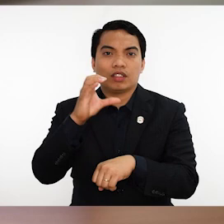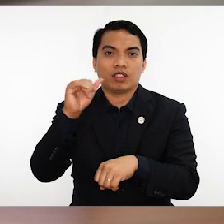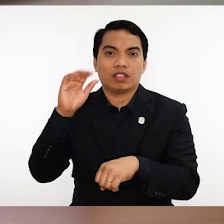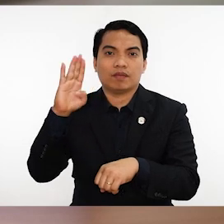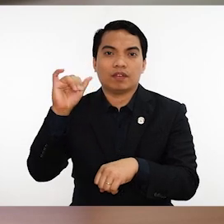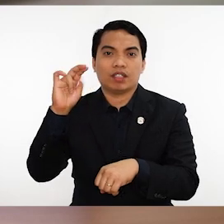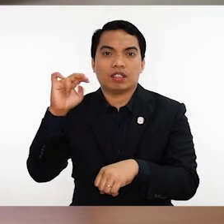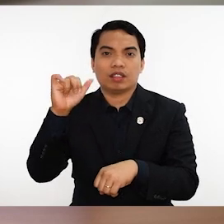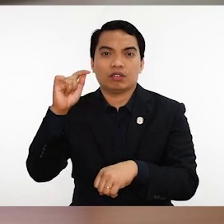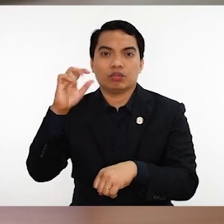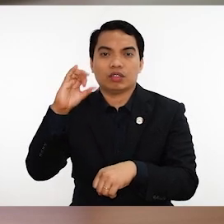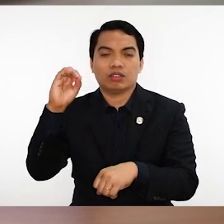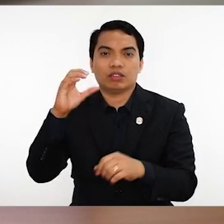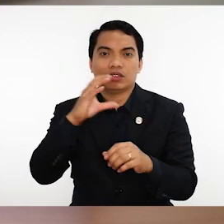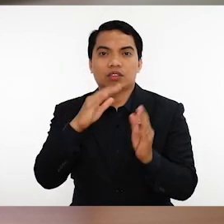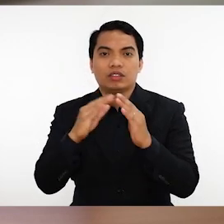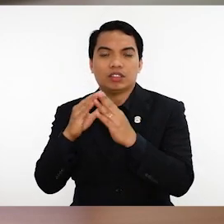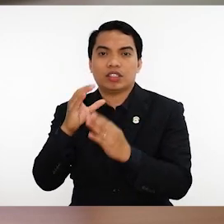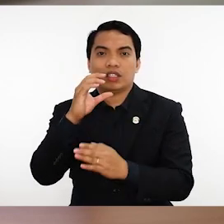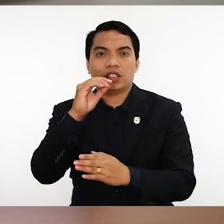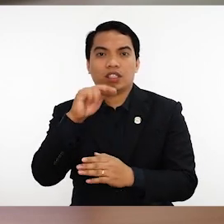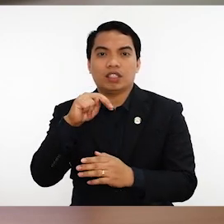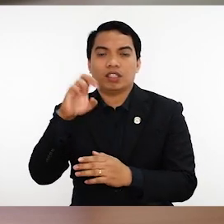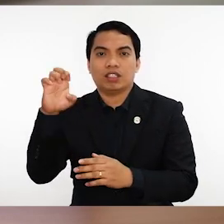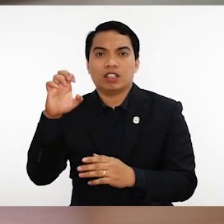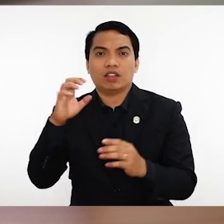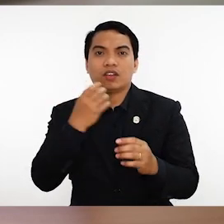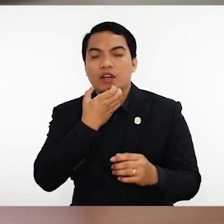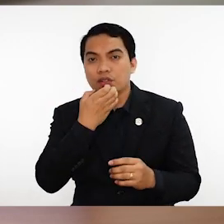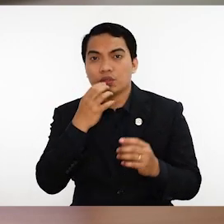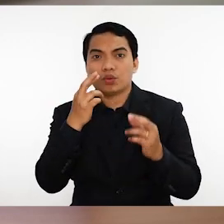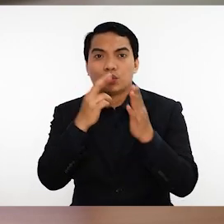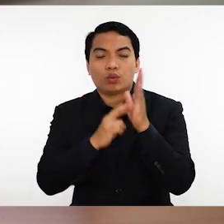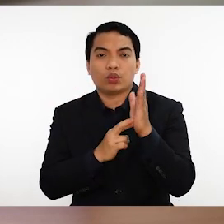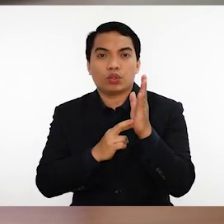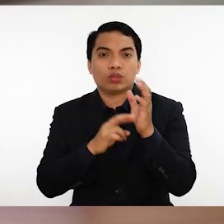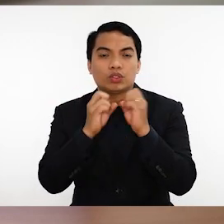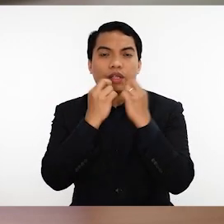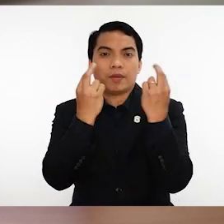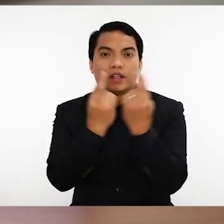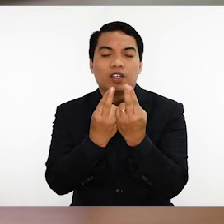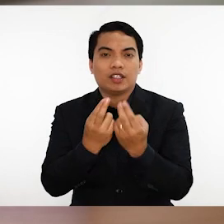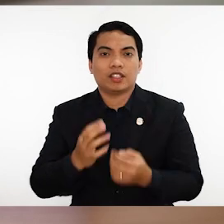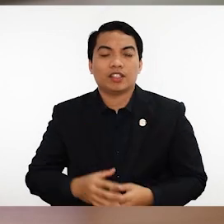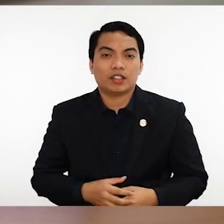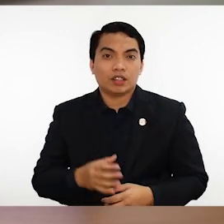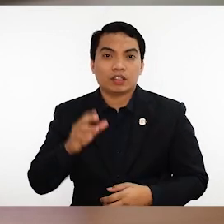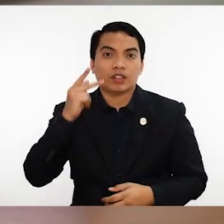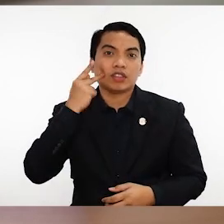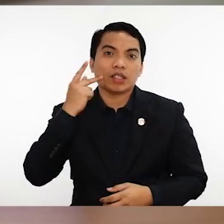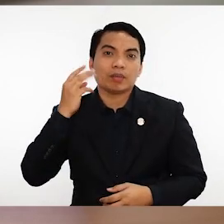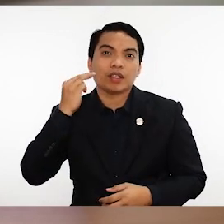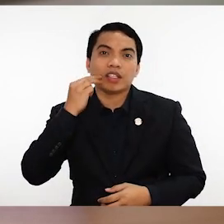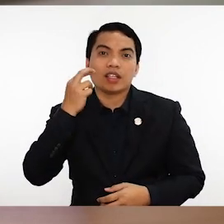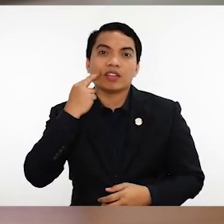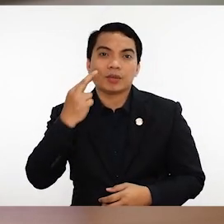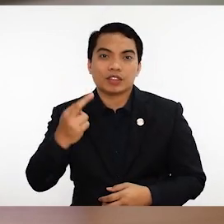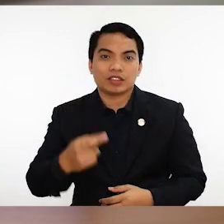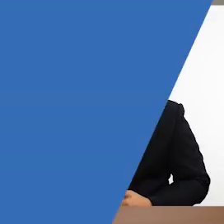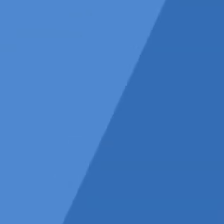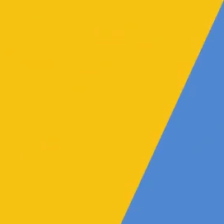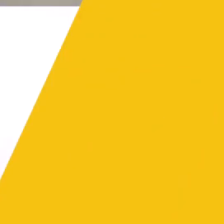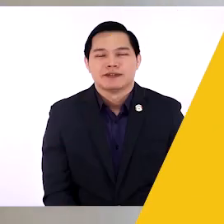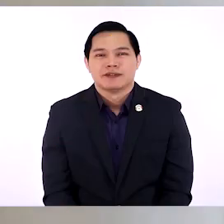Cabanatuan City, Nueva Ecija, ang Ranger Rules and Regulations Seminar. Si kapatid na Chriselle Manday para sa mga detalye.